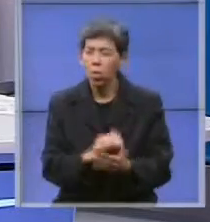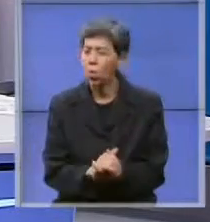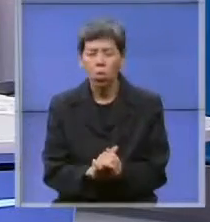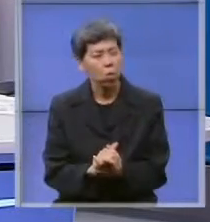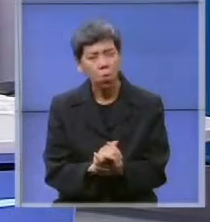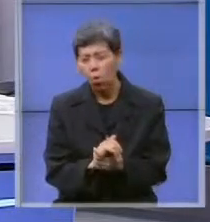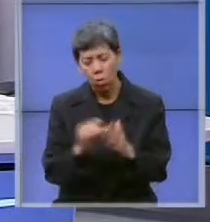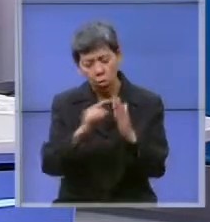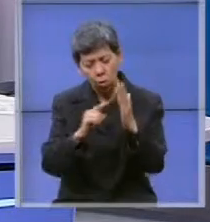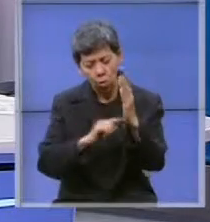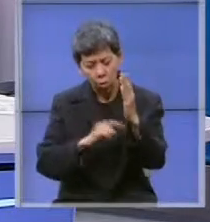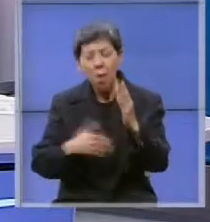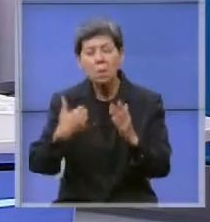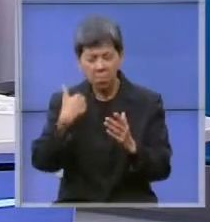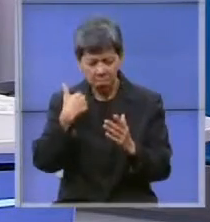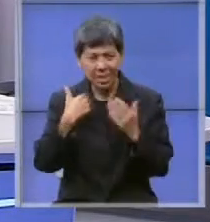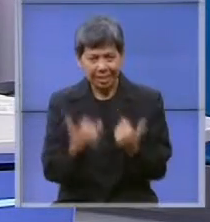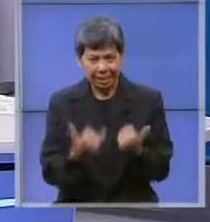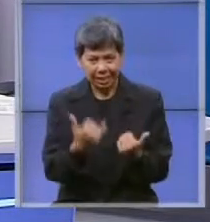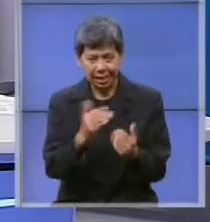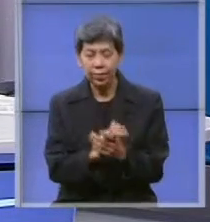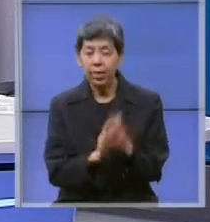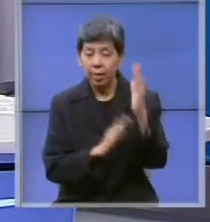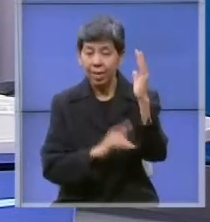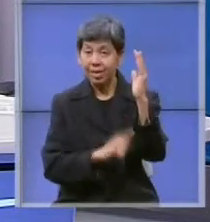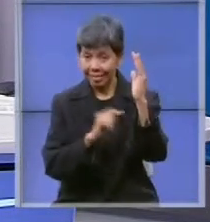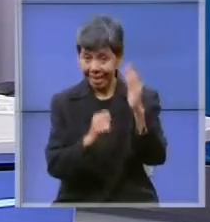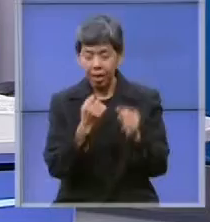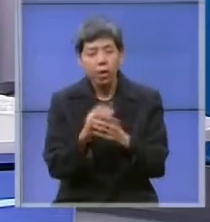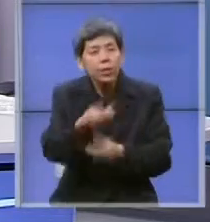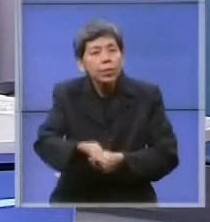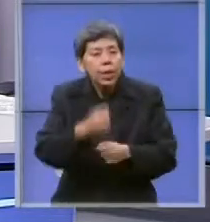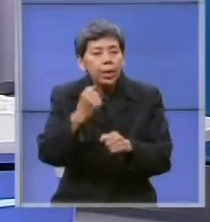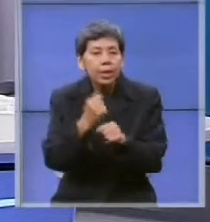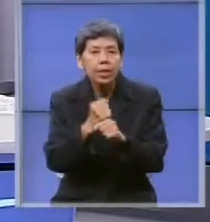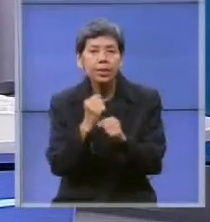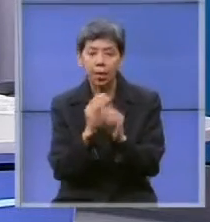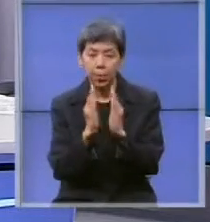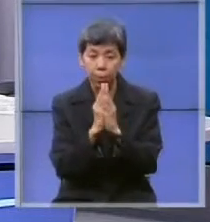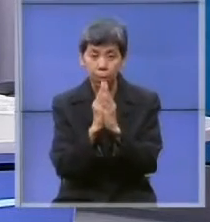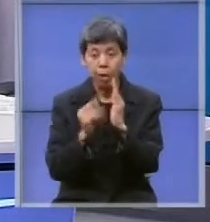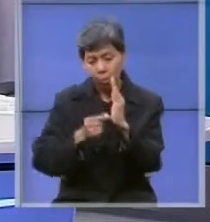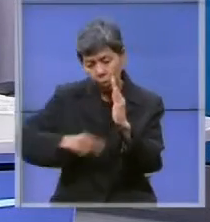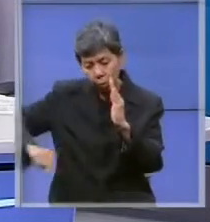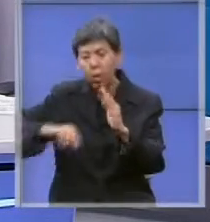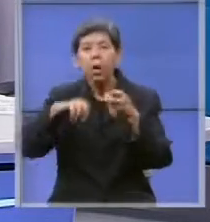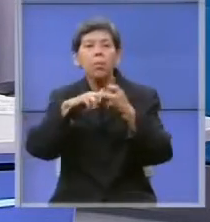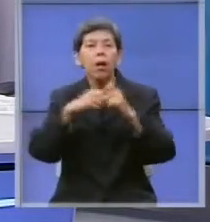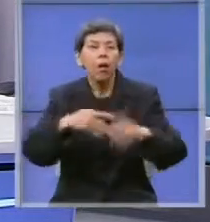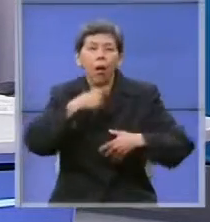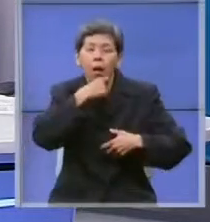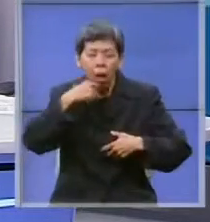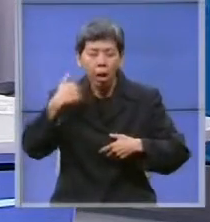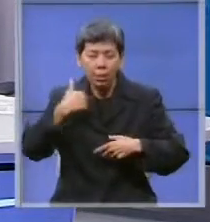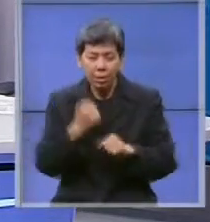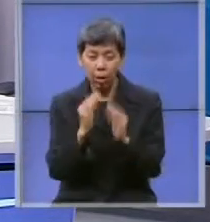ในหลายพื้นที่หลายจังหวัดเหมือนกันนะคะอย่างที่จังหวัดตรังตอนนี้เกษตรกรผู้ทํานาบัวกําลังลําบากได้รับผลกระทบจากภัยแล้งค่ะเนื่อง